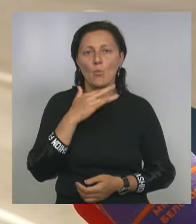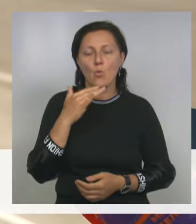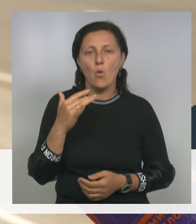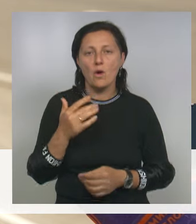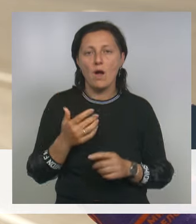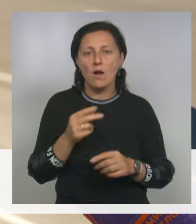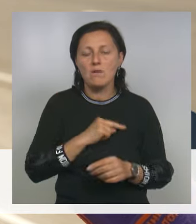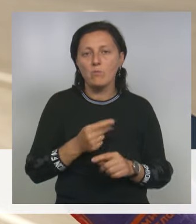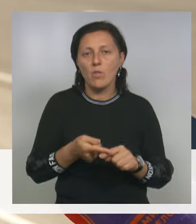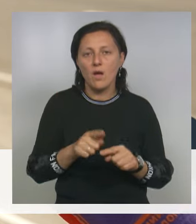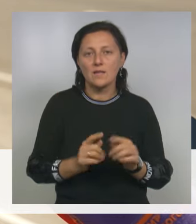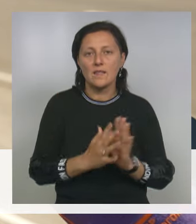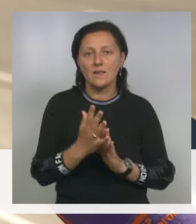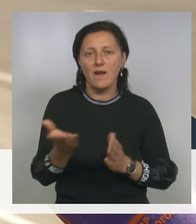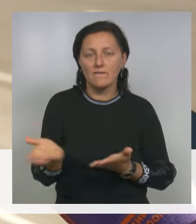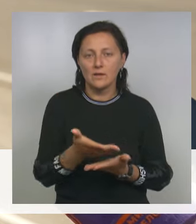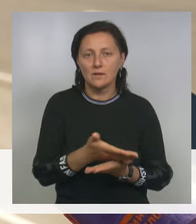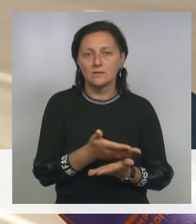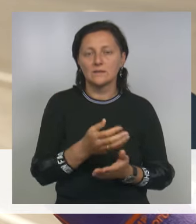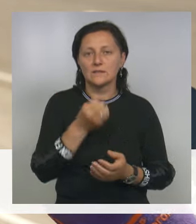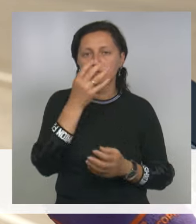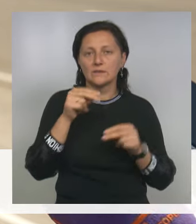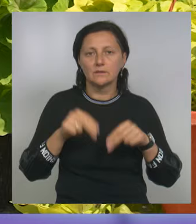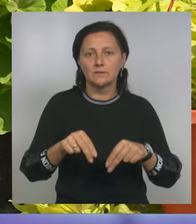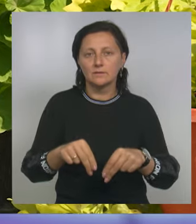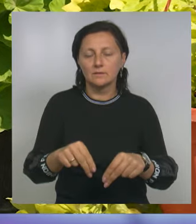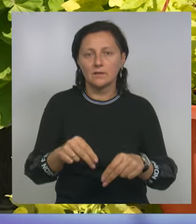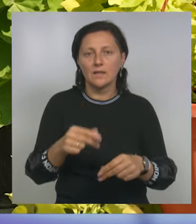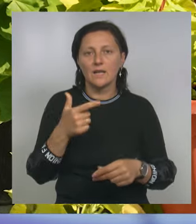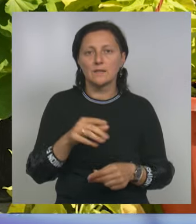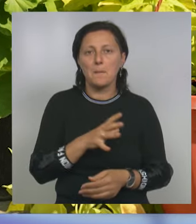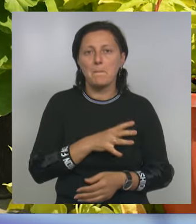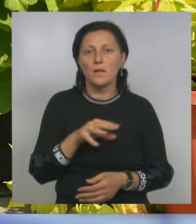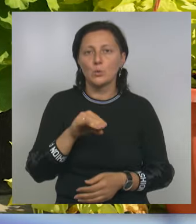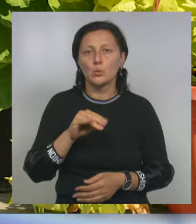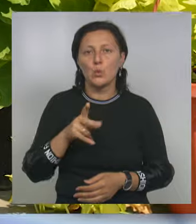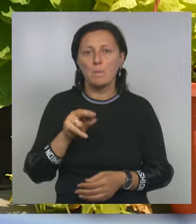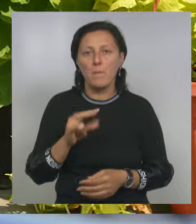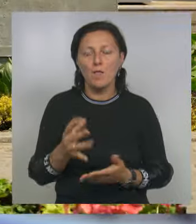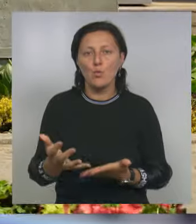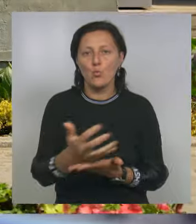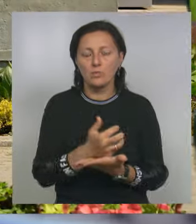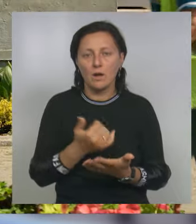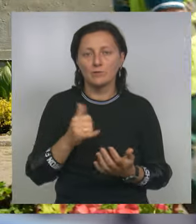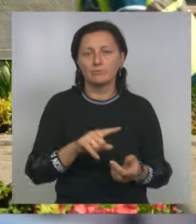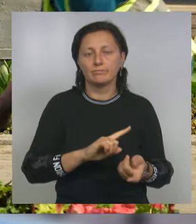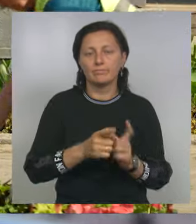Основные работы – это покос сорной растительности, высадка цветов, там, где отцвели у нас тюльпаны, подсаживаем